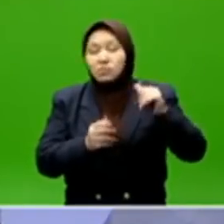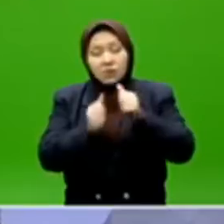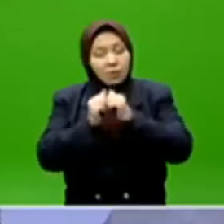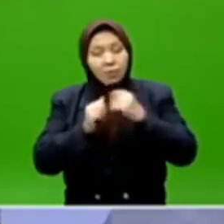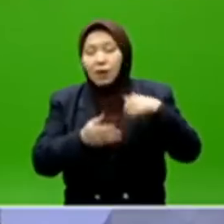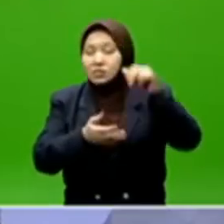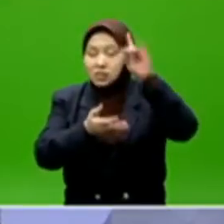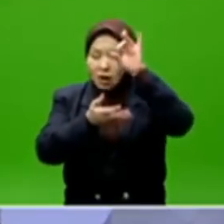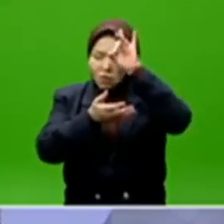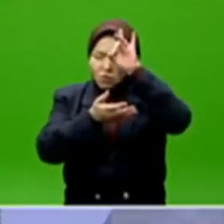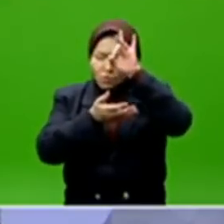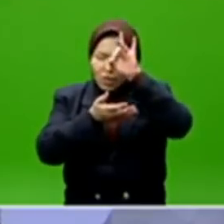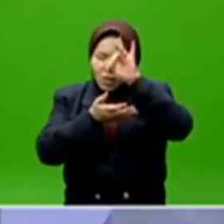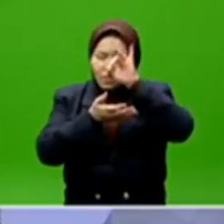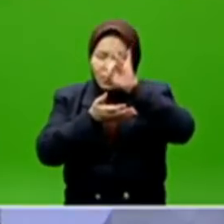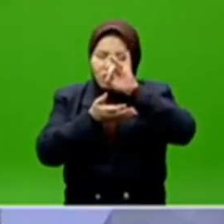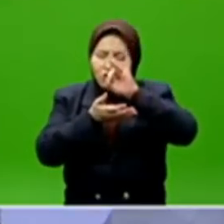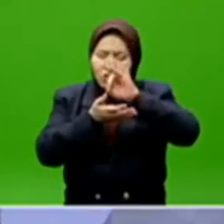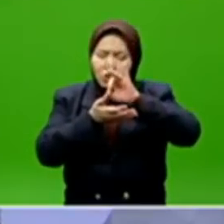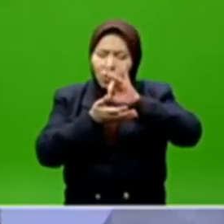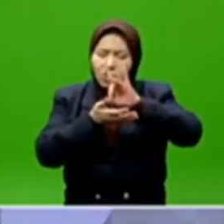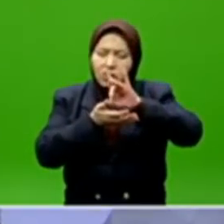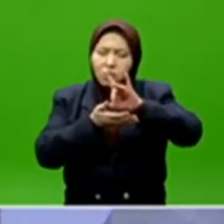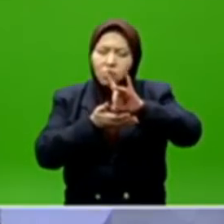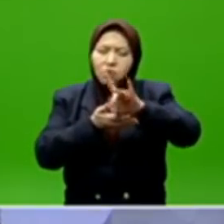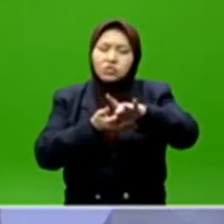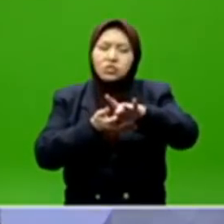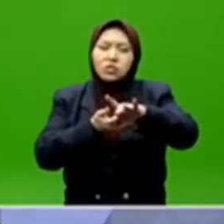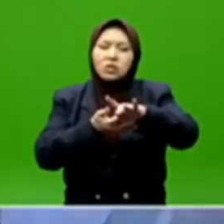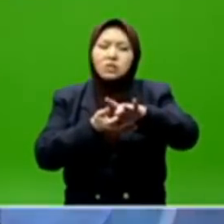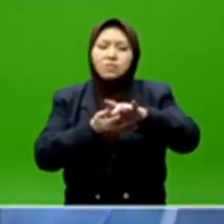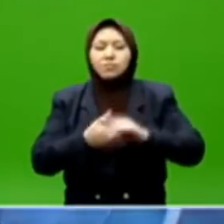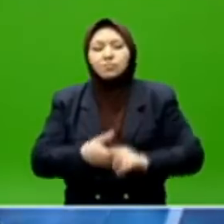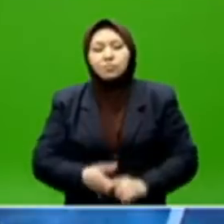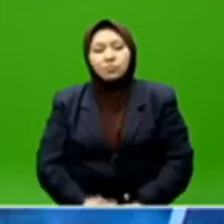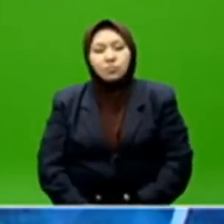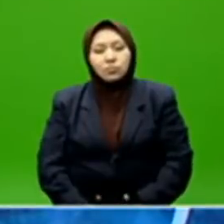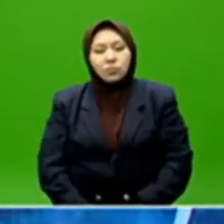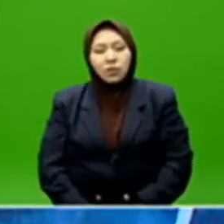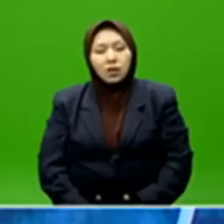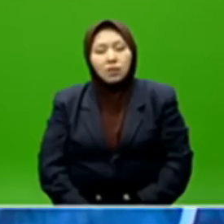A'udzu billahi minasyaitonir rajim.